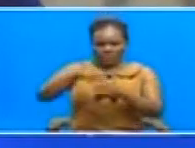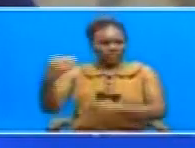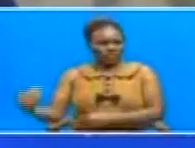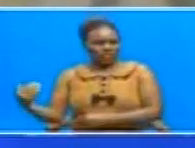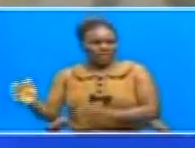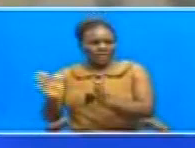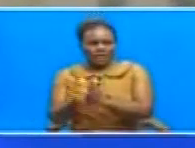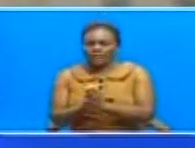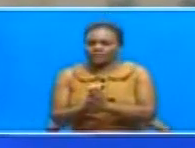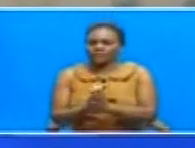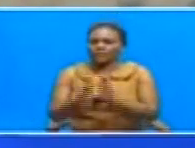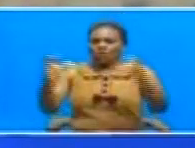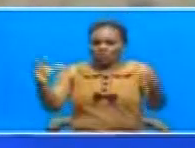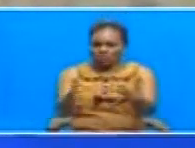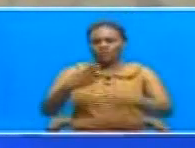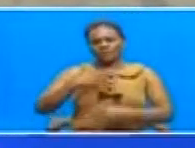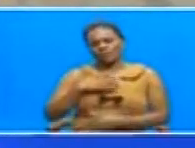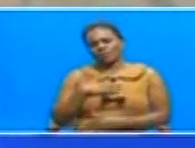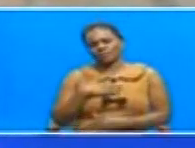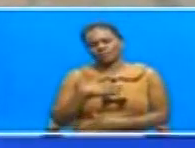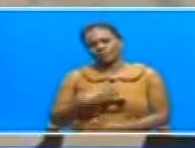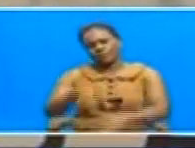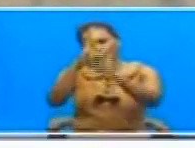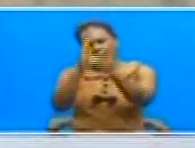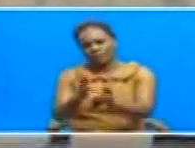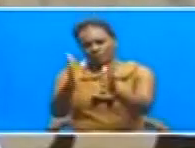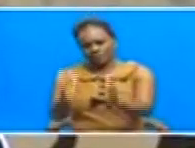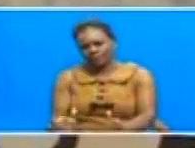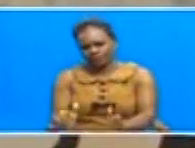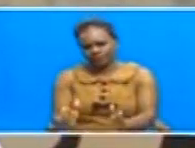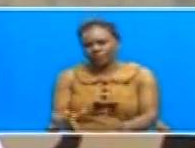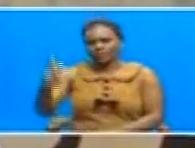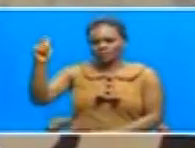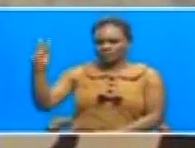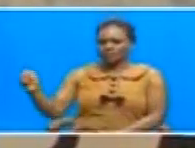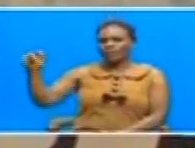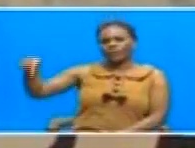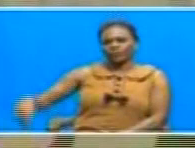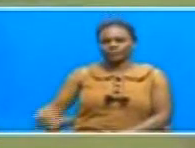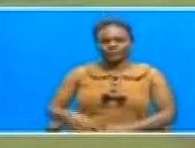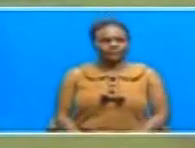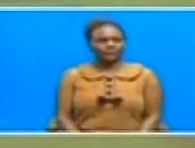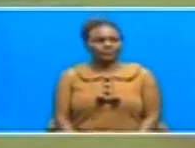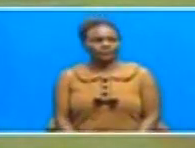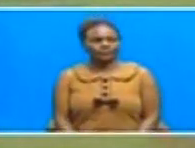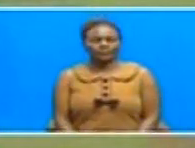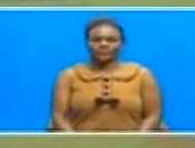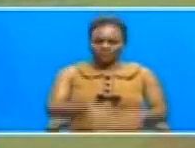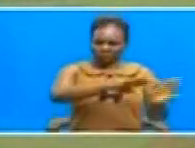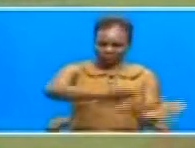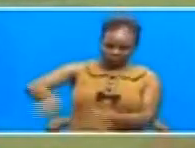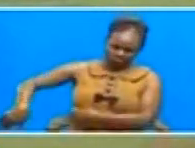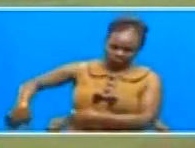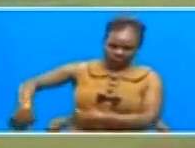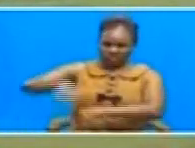na watoto katika jamii zetu. Robert Wanyonyi, KTN Leo. Na mtukiachana